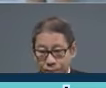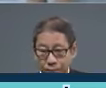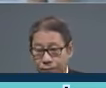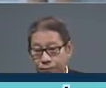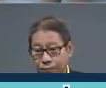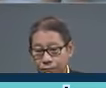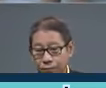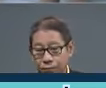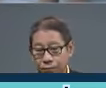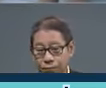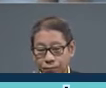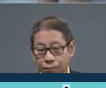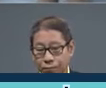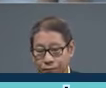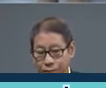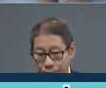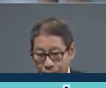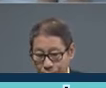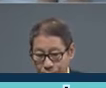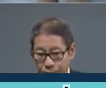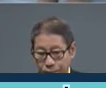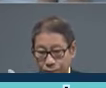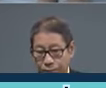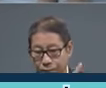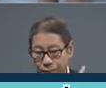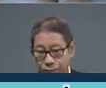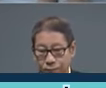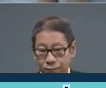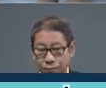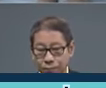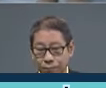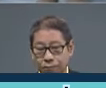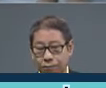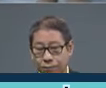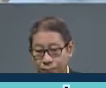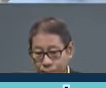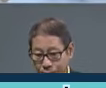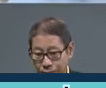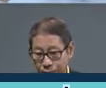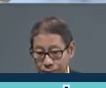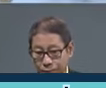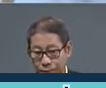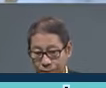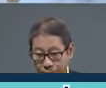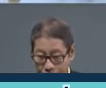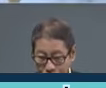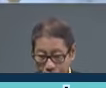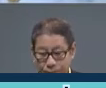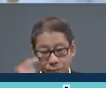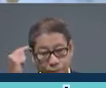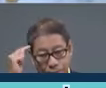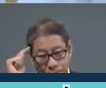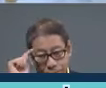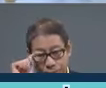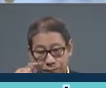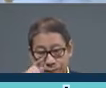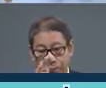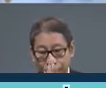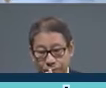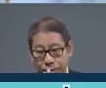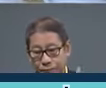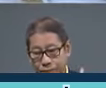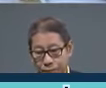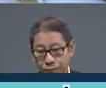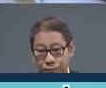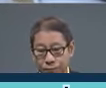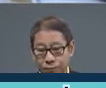พร้อมกล่าวคำกราบบังคมทูลถวายพระพรชัยมงคลและกล่าวคำถวายสัตย์ปฏิญาณความว่าจะประพฤติปฏิบัติ